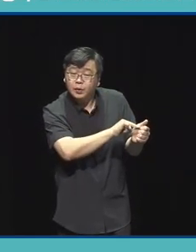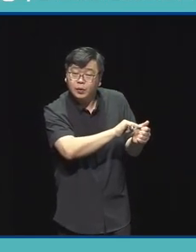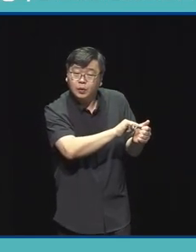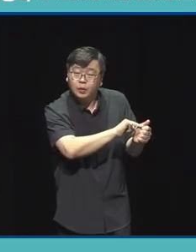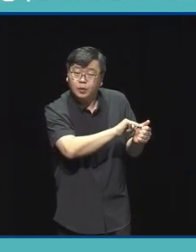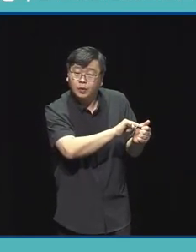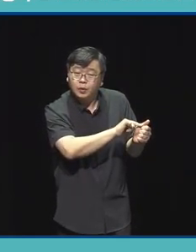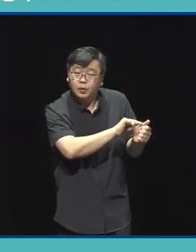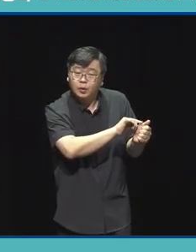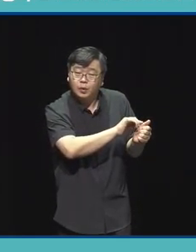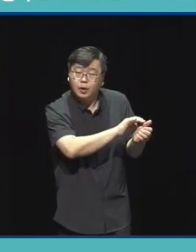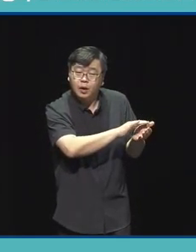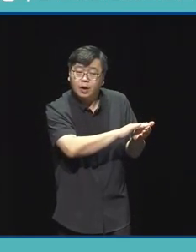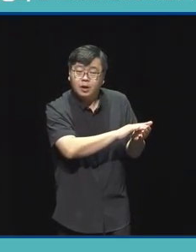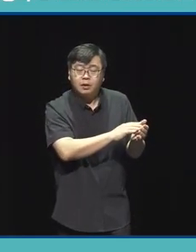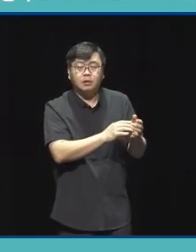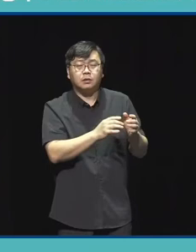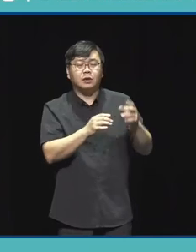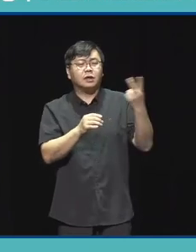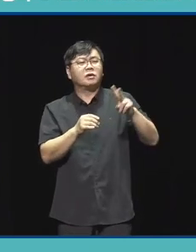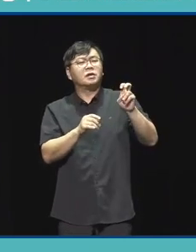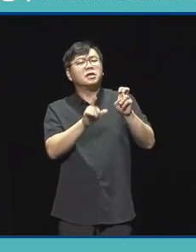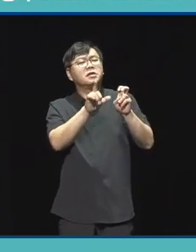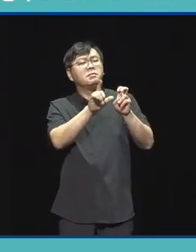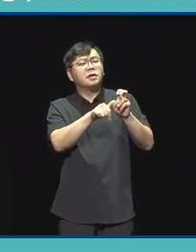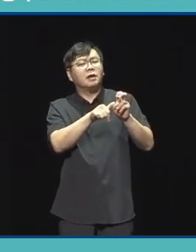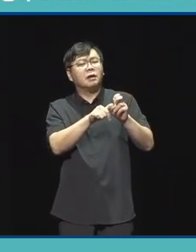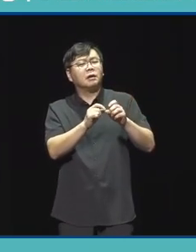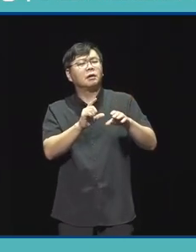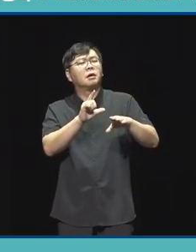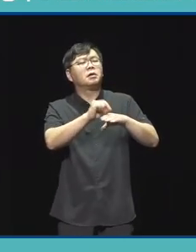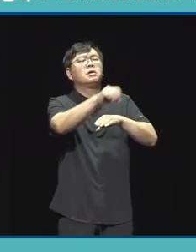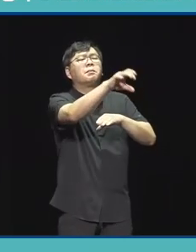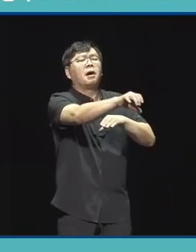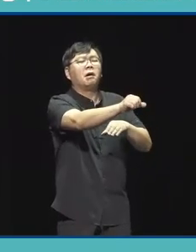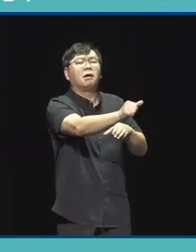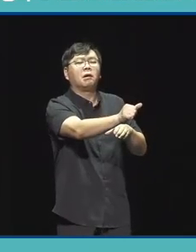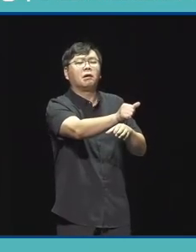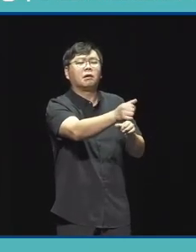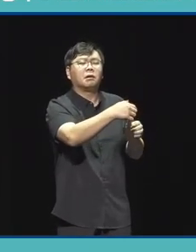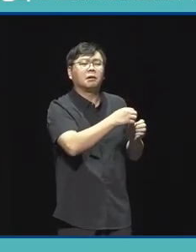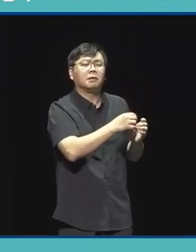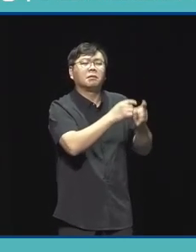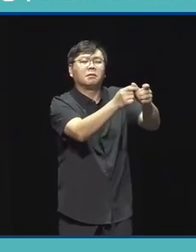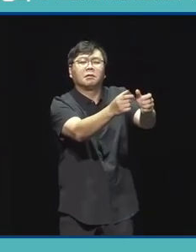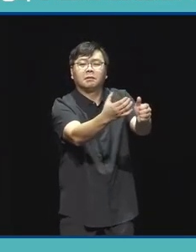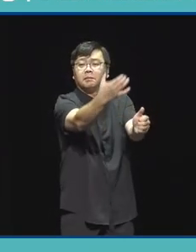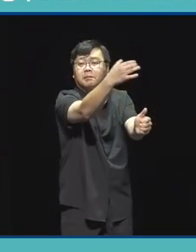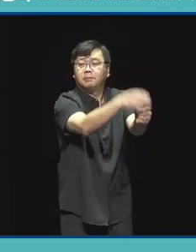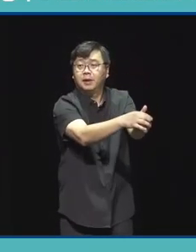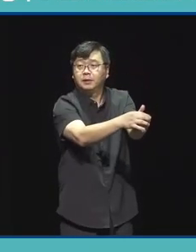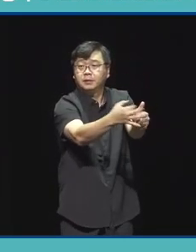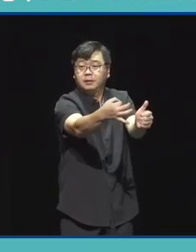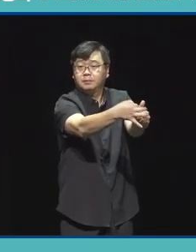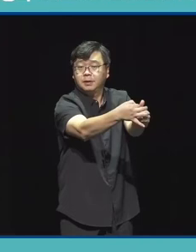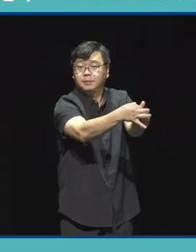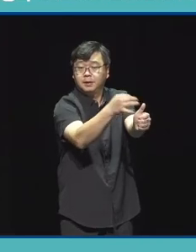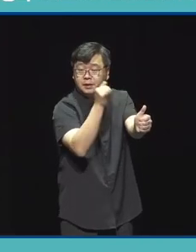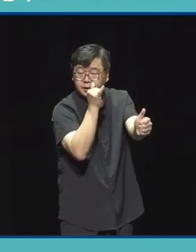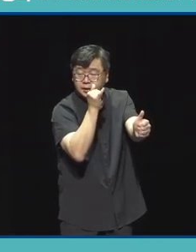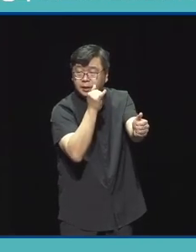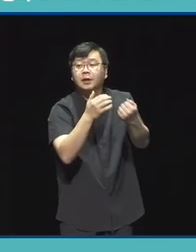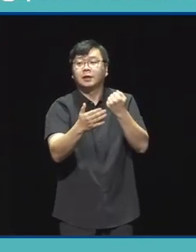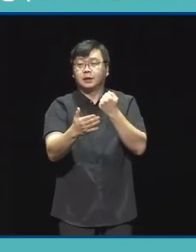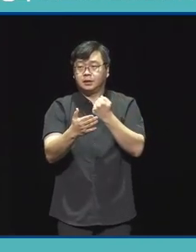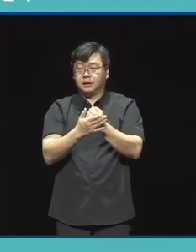2020년에 지역 이항 되었습니다 그래서 국가보조금법에서는 지역대표 공연예술제로 선정된 사업들은 저희 대한민국